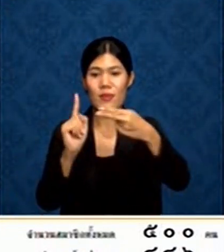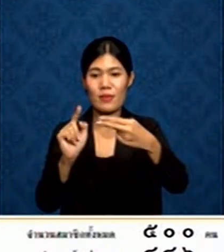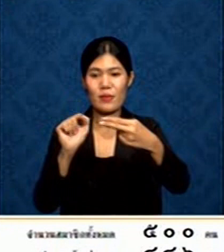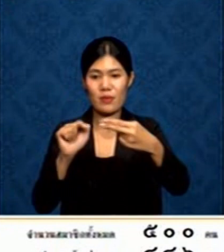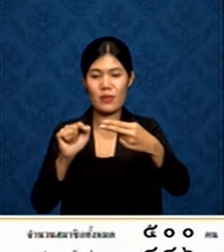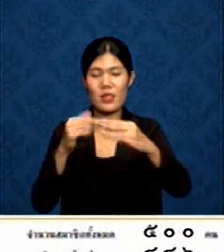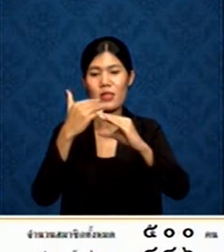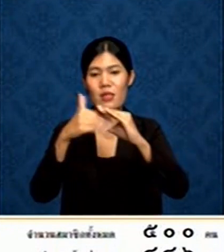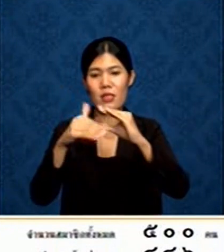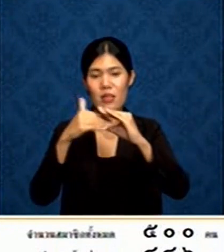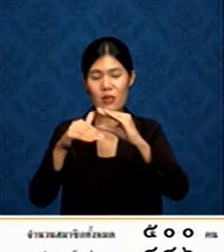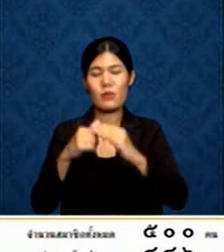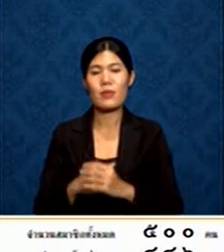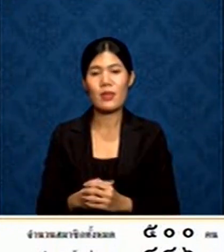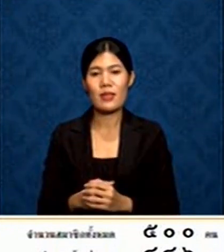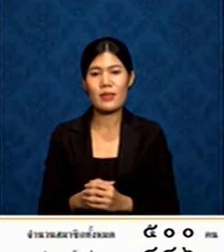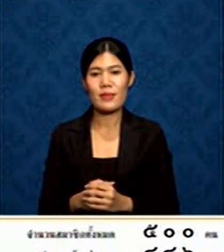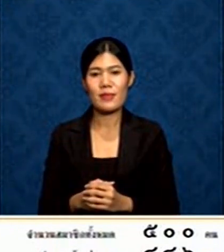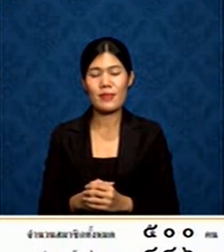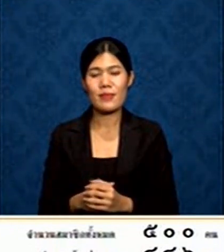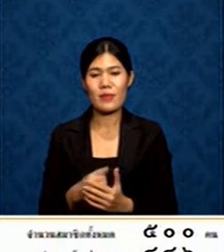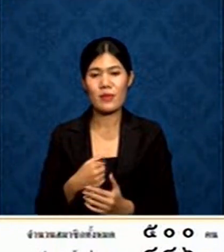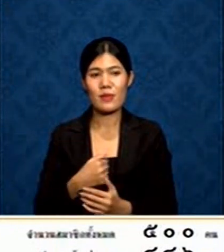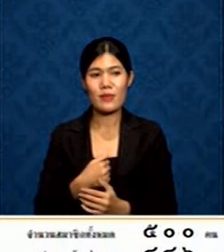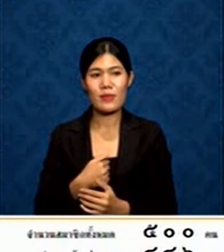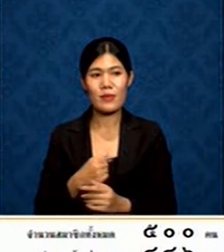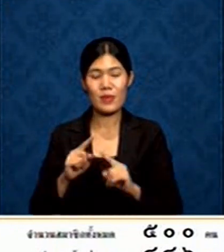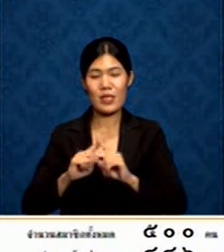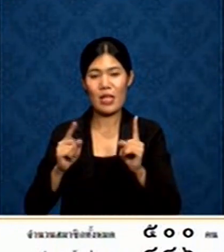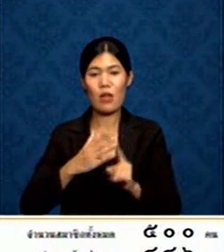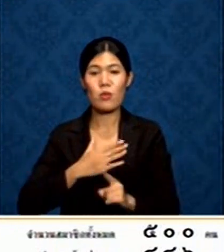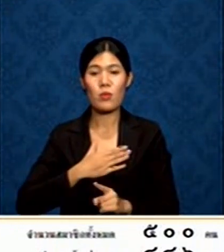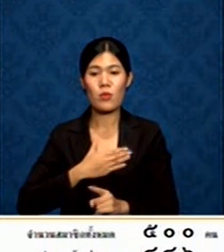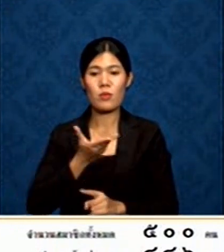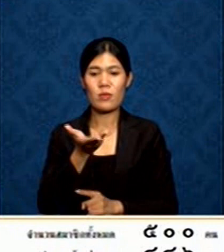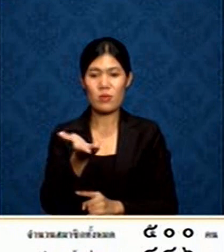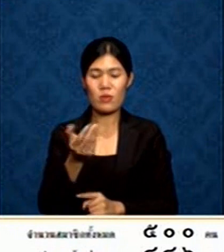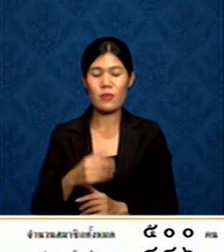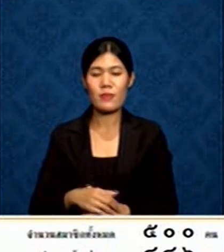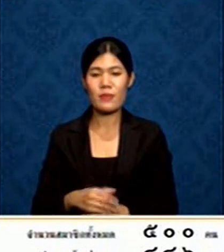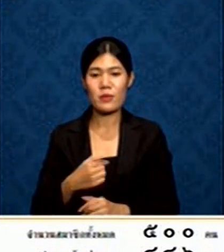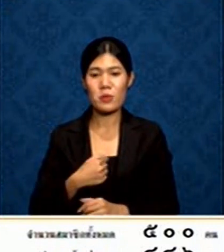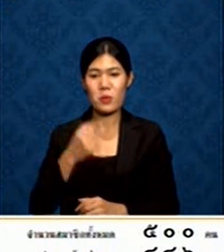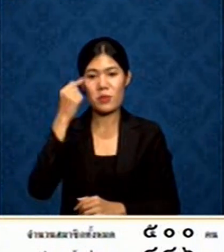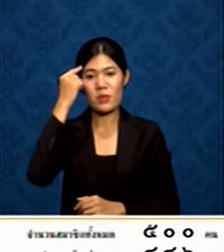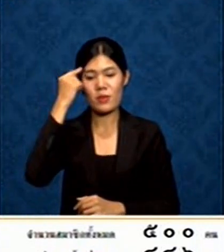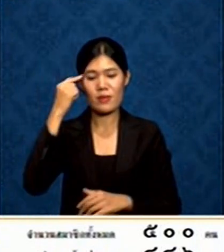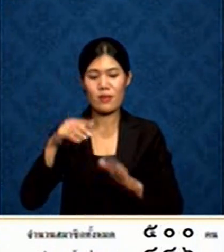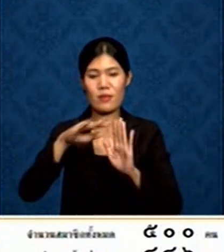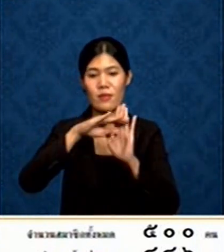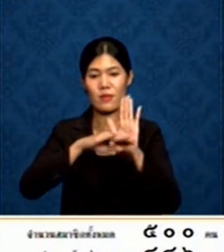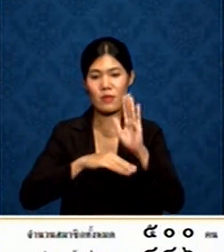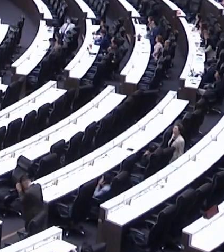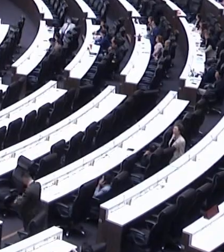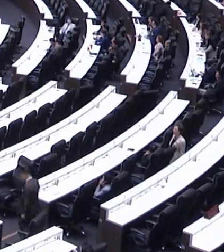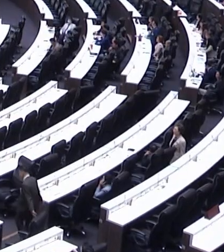ถือใช้บริการของรัฐได้ทุกประเภทที่สามารถให้บริการการได้ตลอด 24ชมงอีกทั้งยังป้องกันปัญหาแก๊ง CallCenterได้